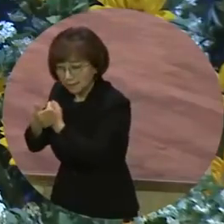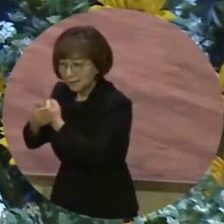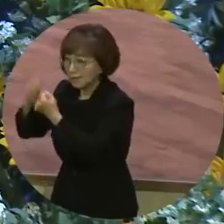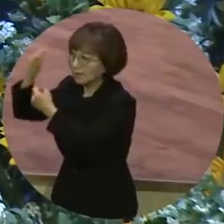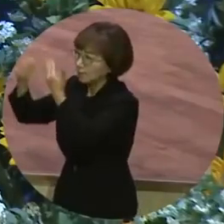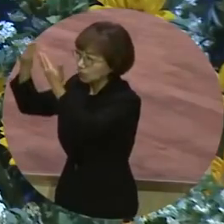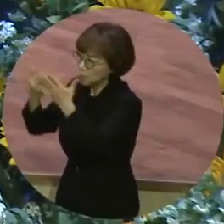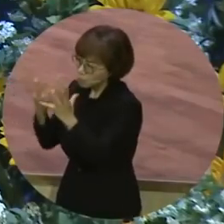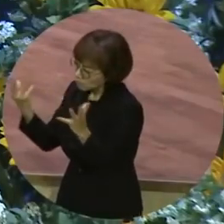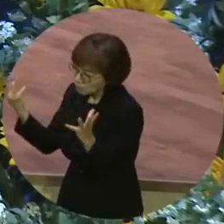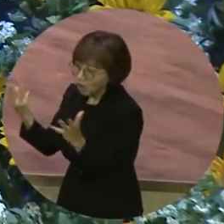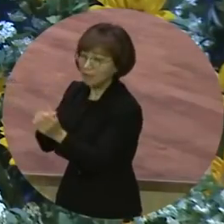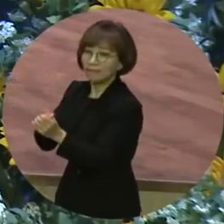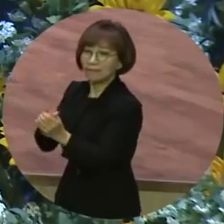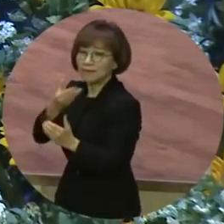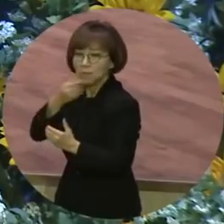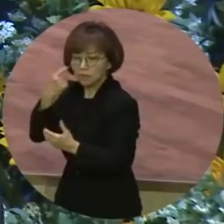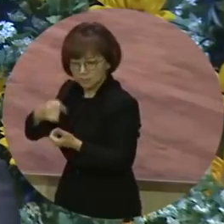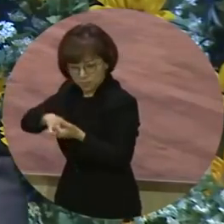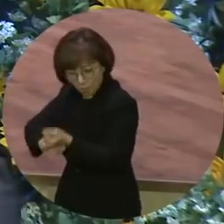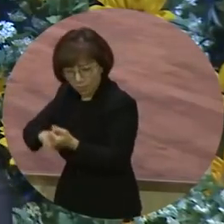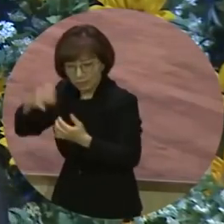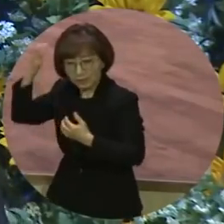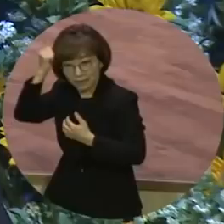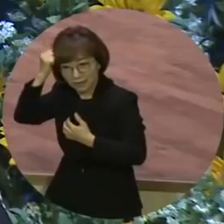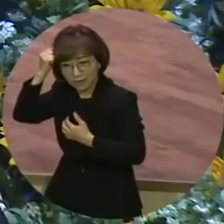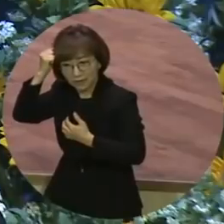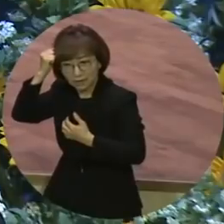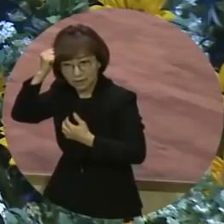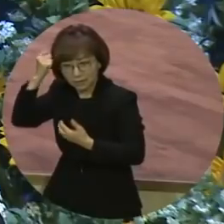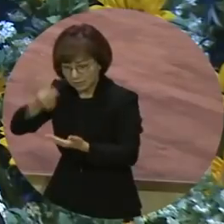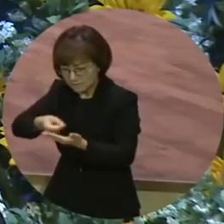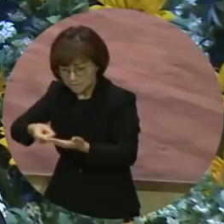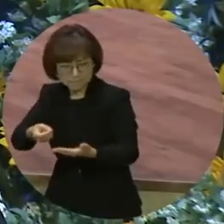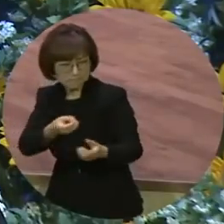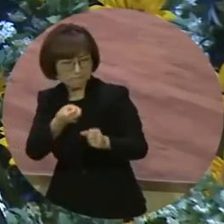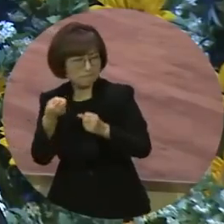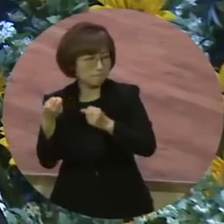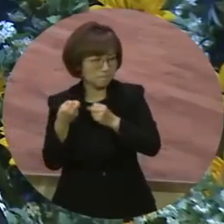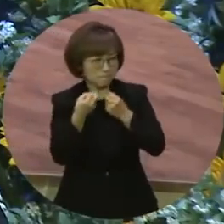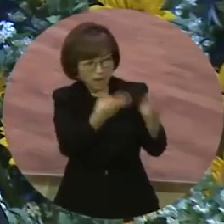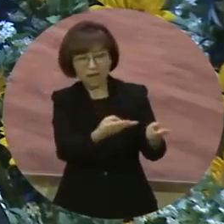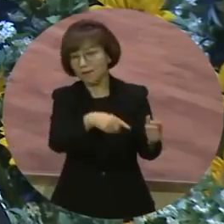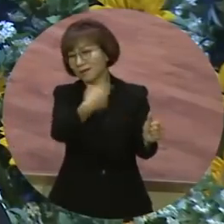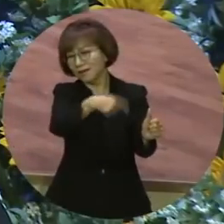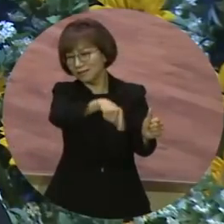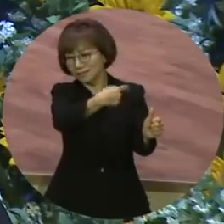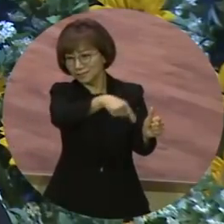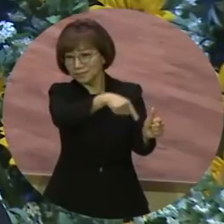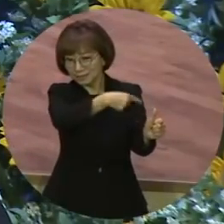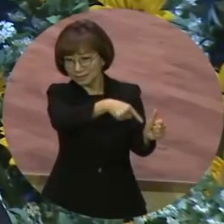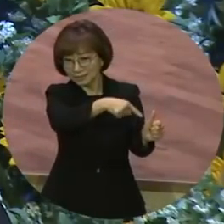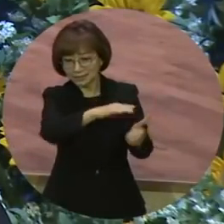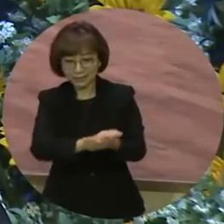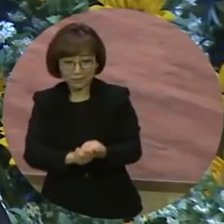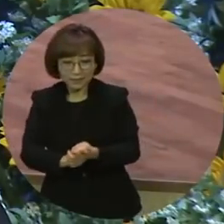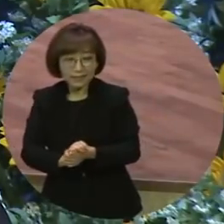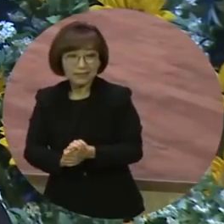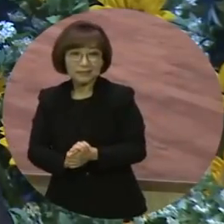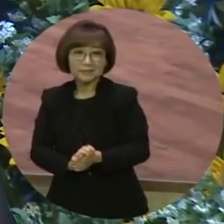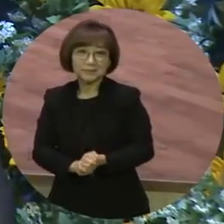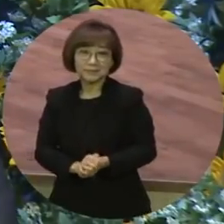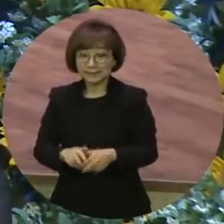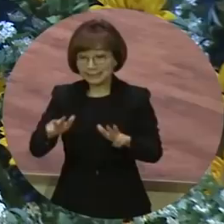복음을 잡아야 된다라는 사실을 바울이 강조하고 있습니다. 지금 자 우리의 영적 흐름